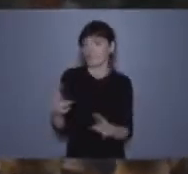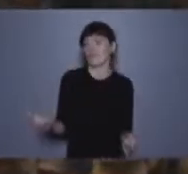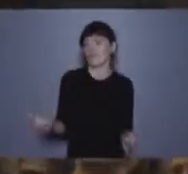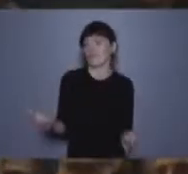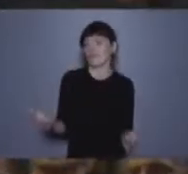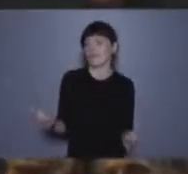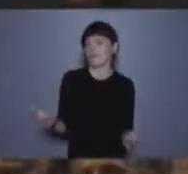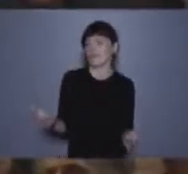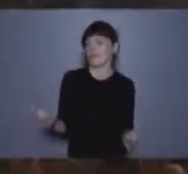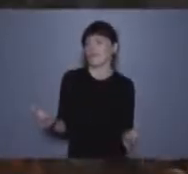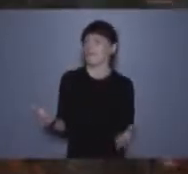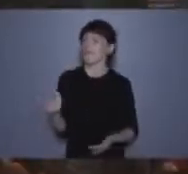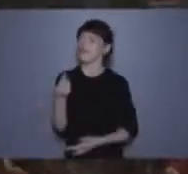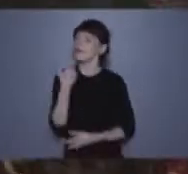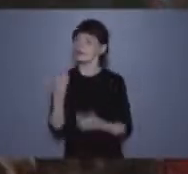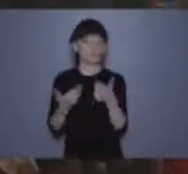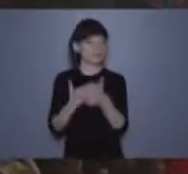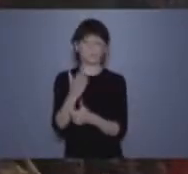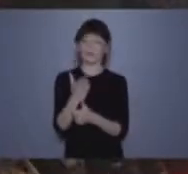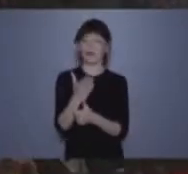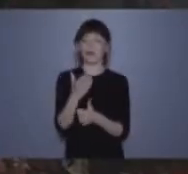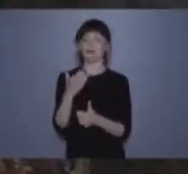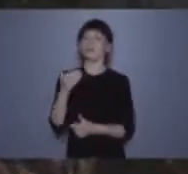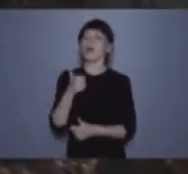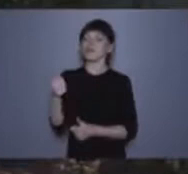chacun pour soi ou tous ensemble.